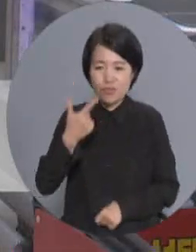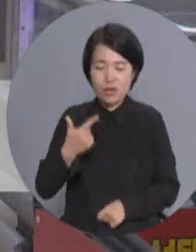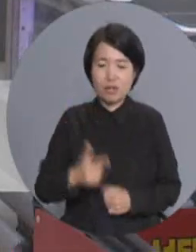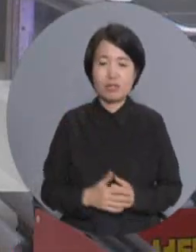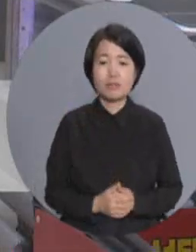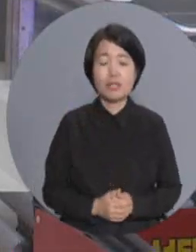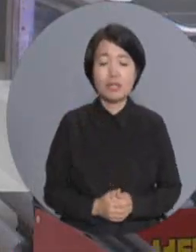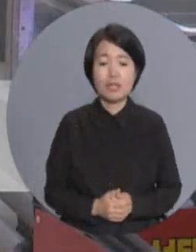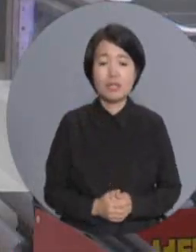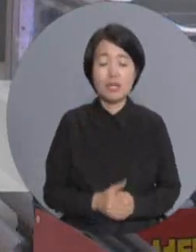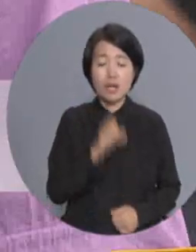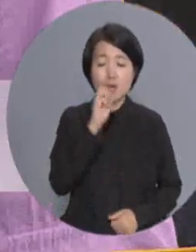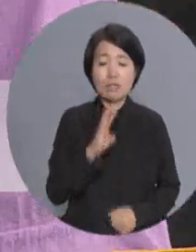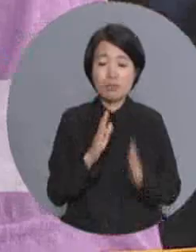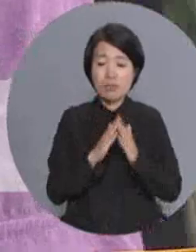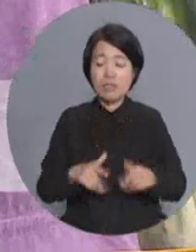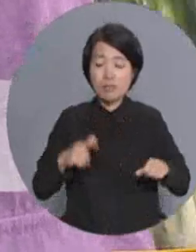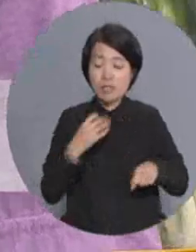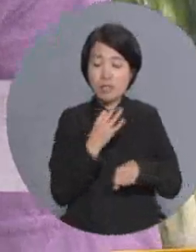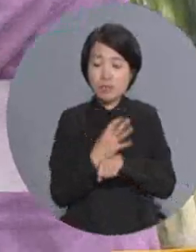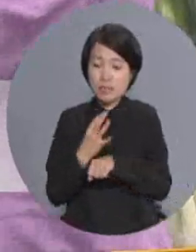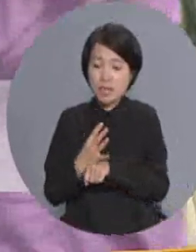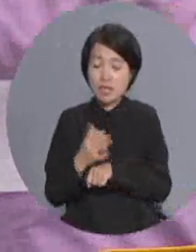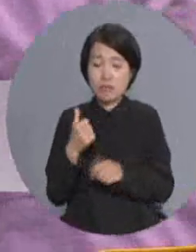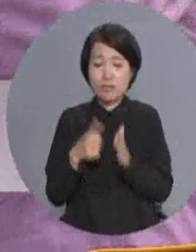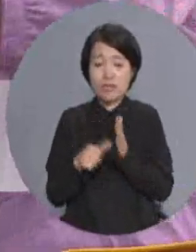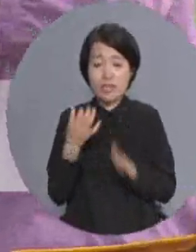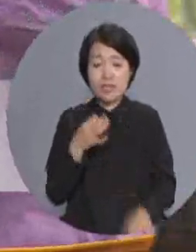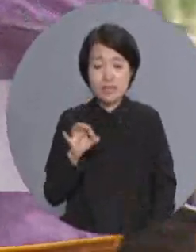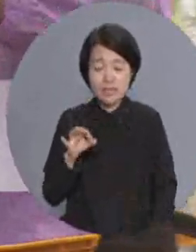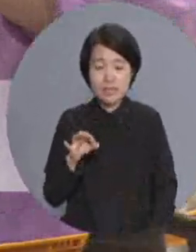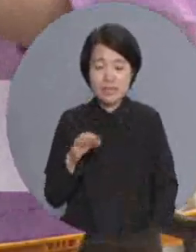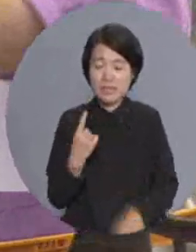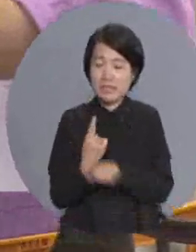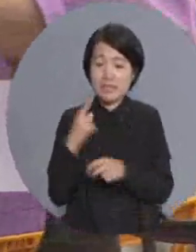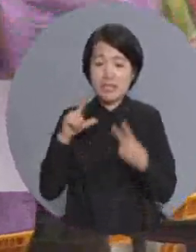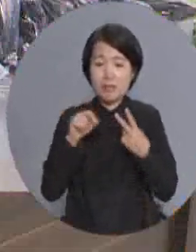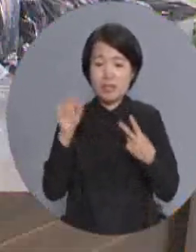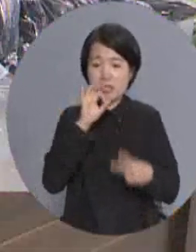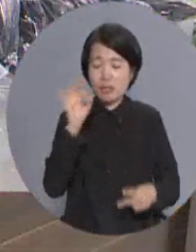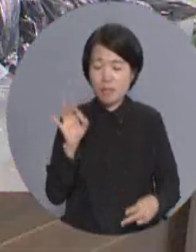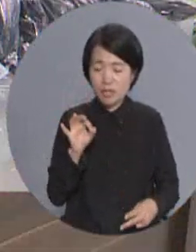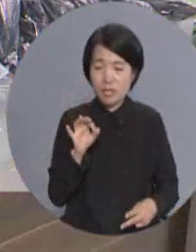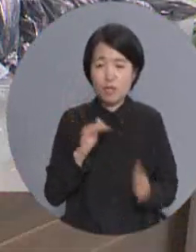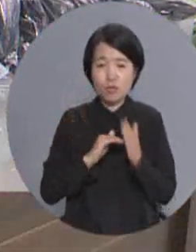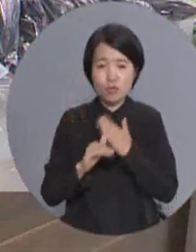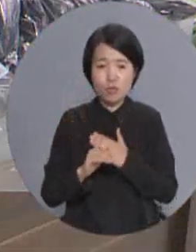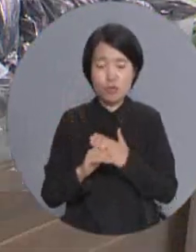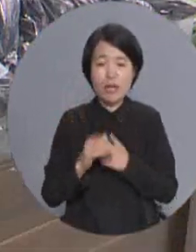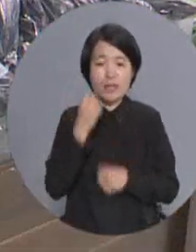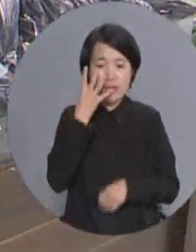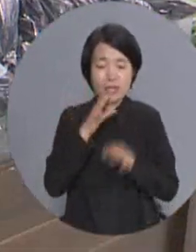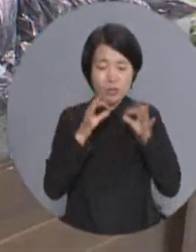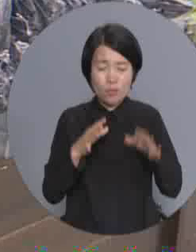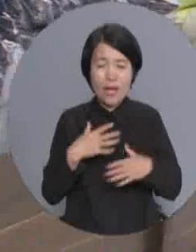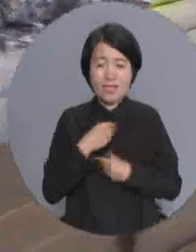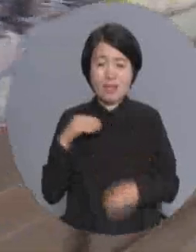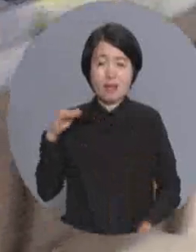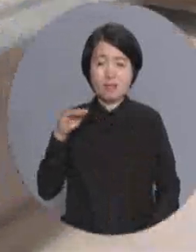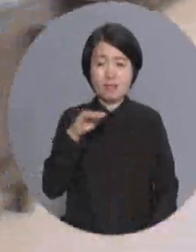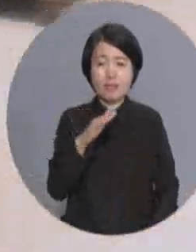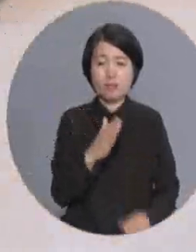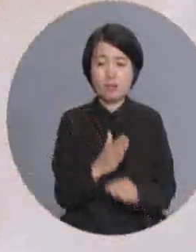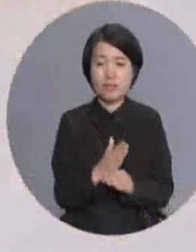만입니다 광주전남의 소비자 물가는 지난 6월 2% 대로 떨어진 이후 달 연속 안정세를 유지하고